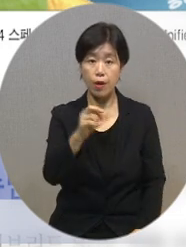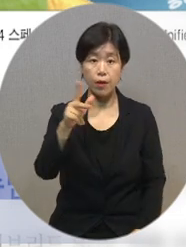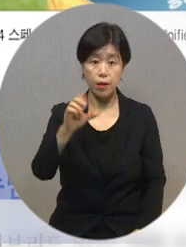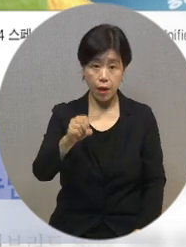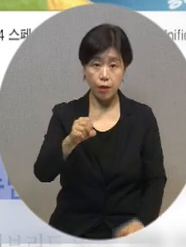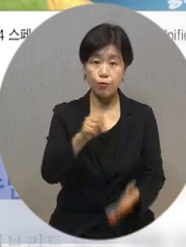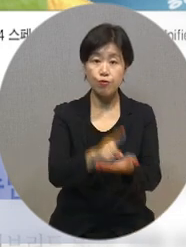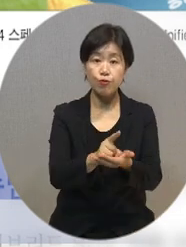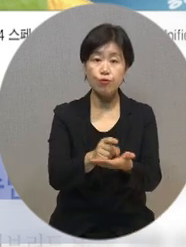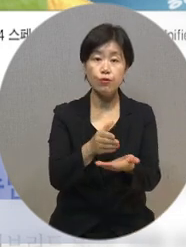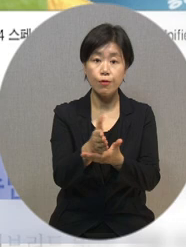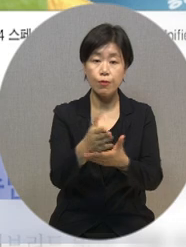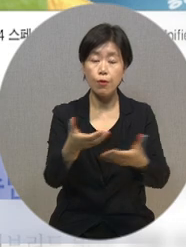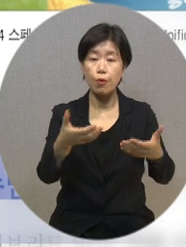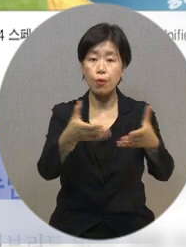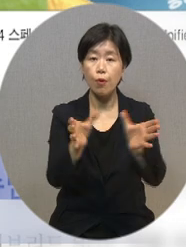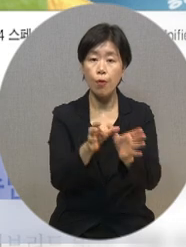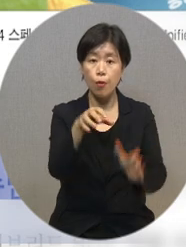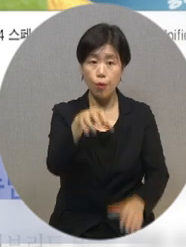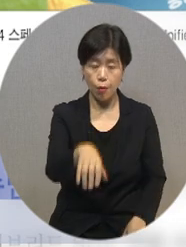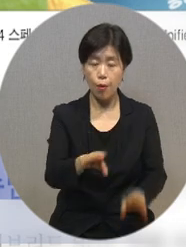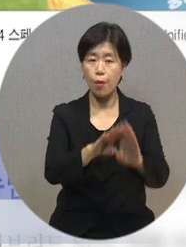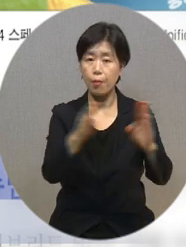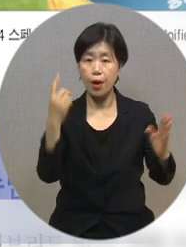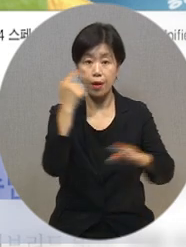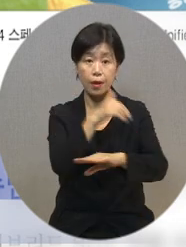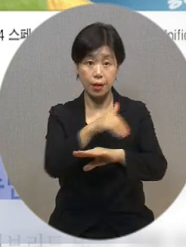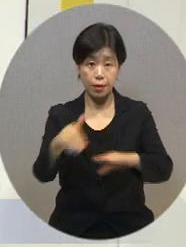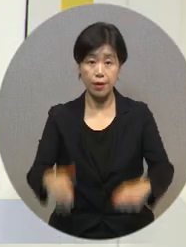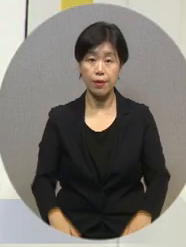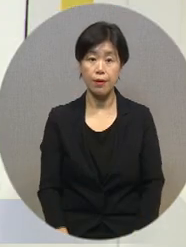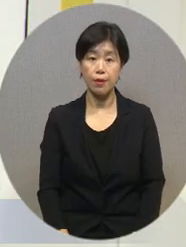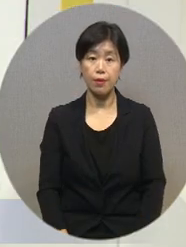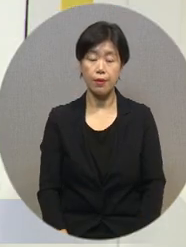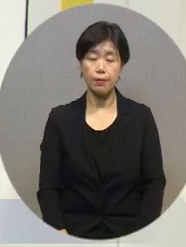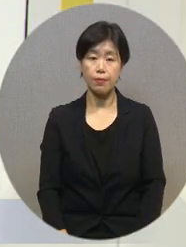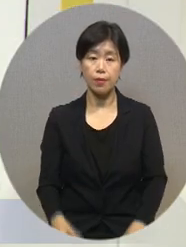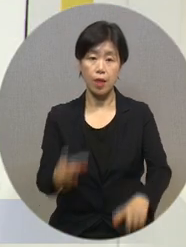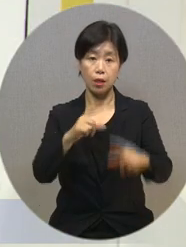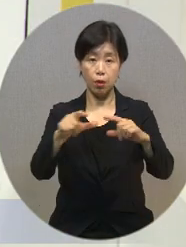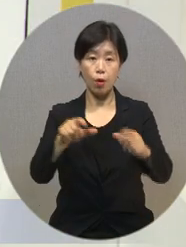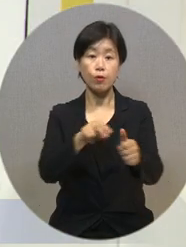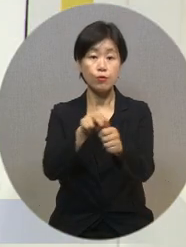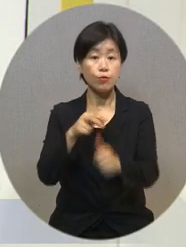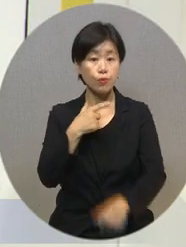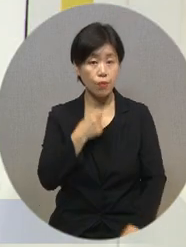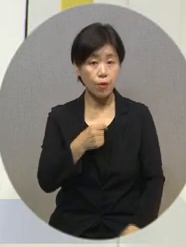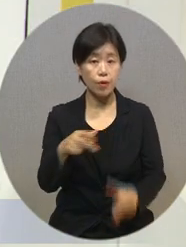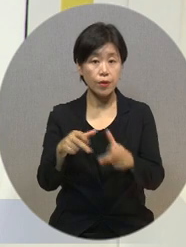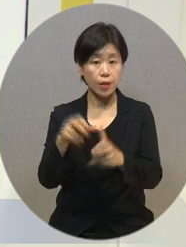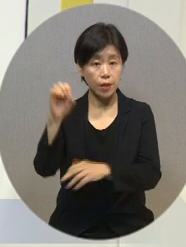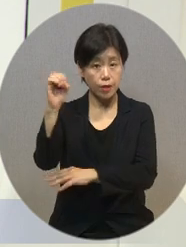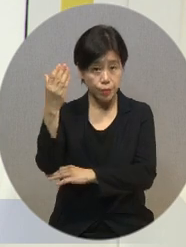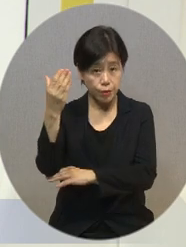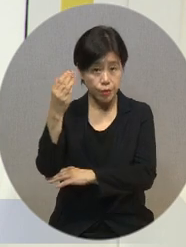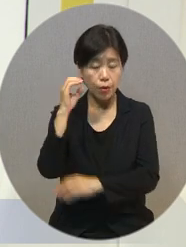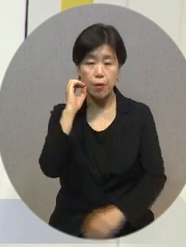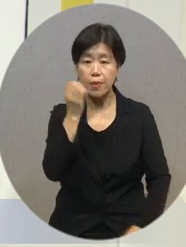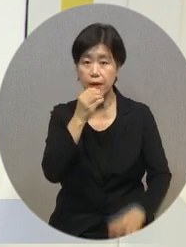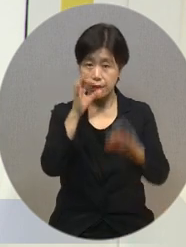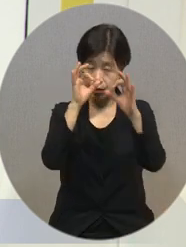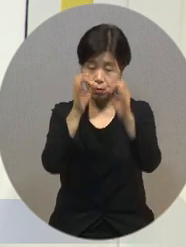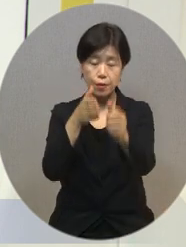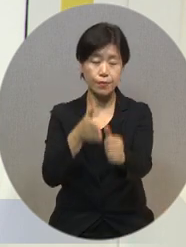축구 전용구장에서 열릴 예정입니다 더 자세한 뉴스는 장애인 신문과 웰페어 뉴스